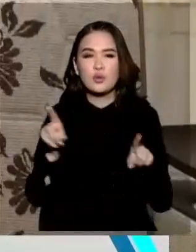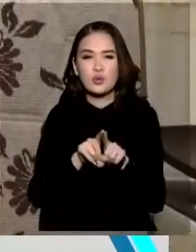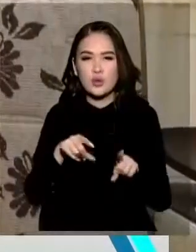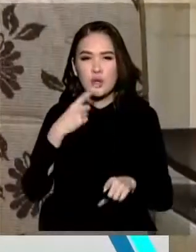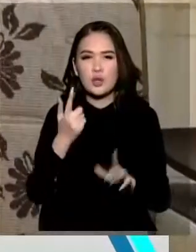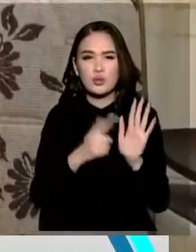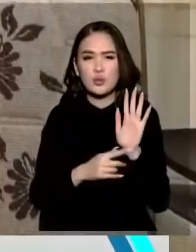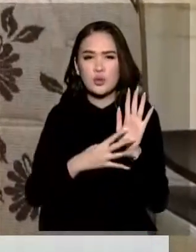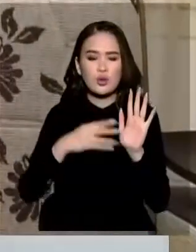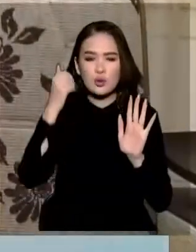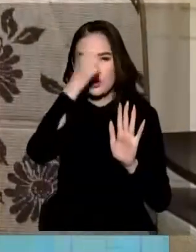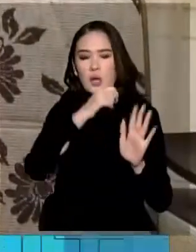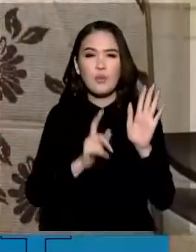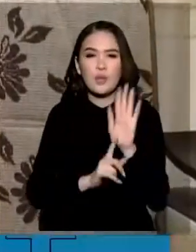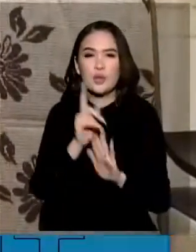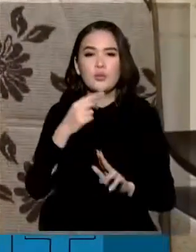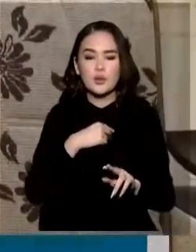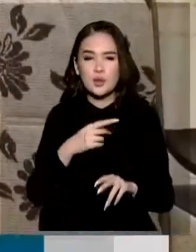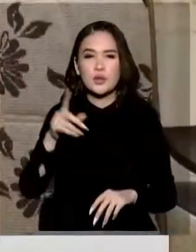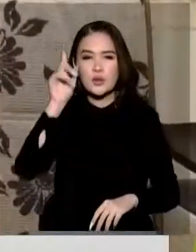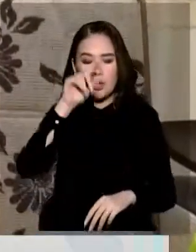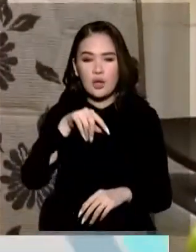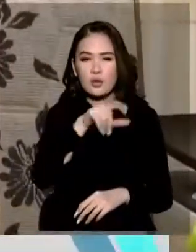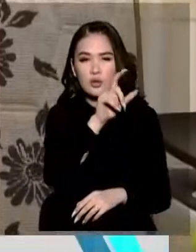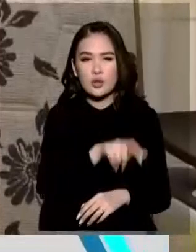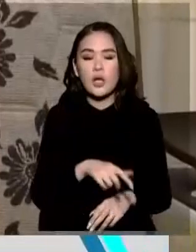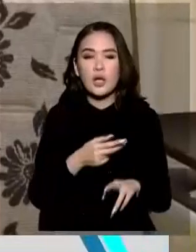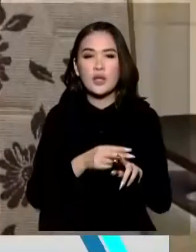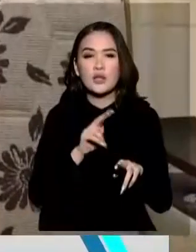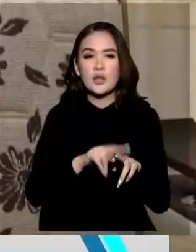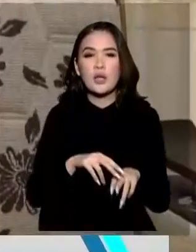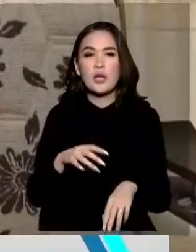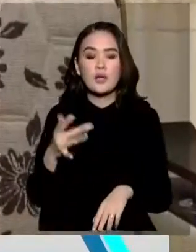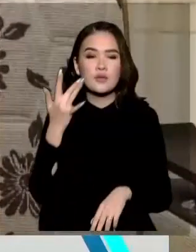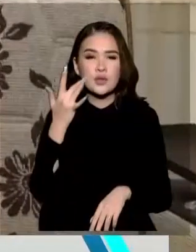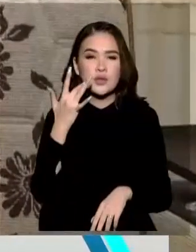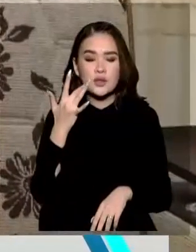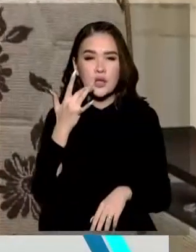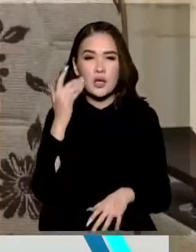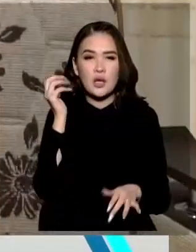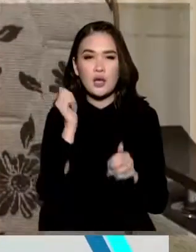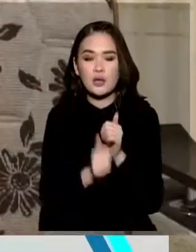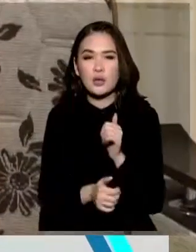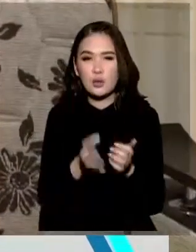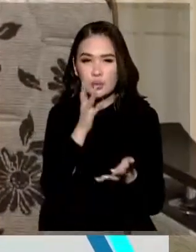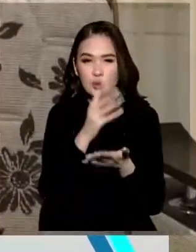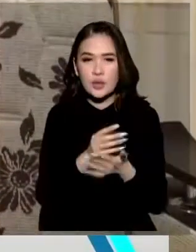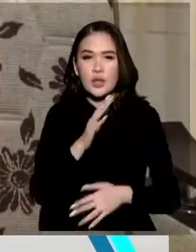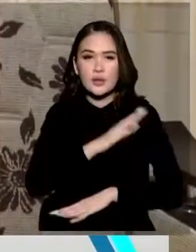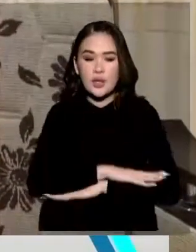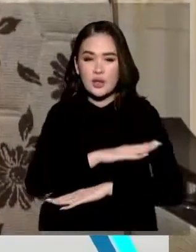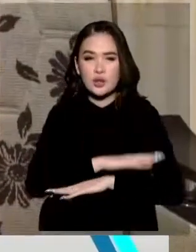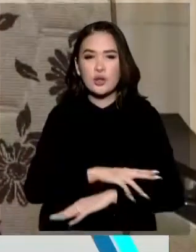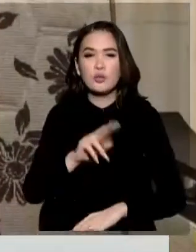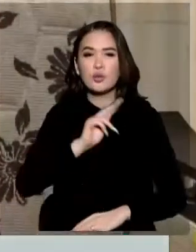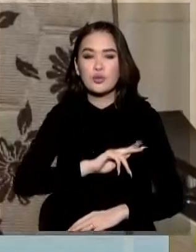79 жылдан бері танимын бұл кісіні. Сосын енді Айман апа енді әрқашанда мана өзінің тәртіпті, мана